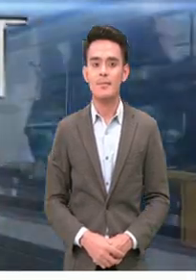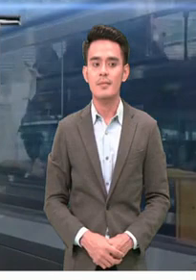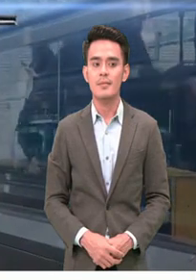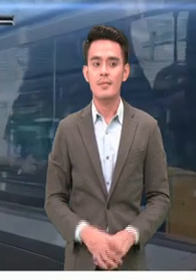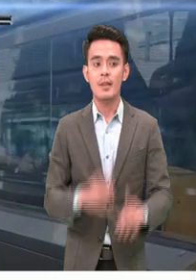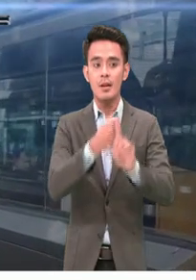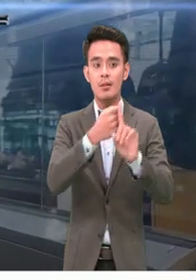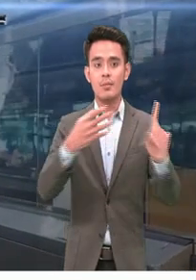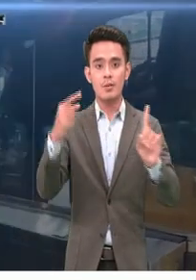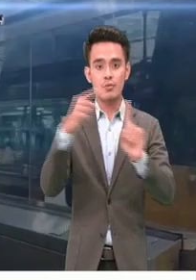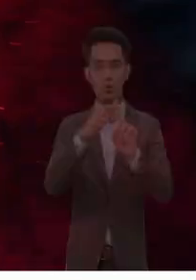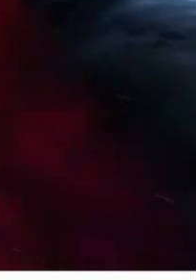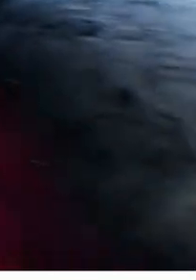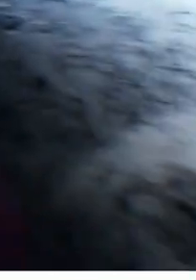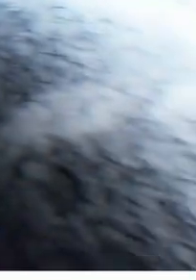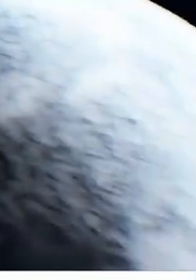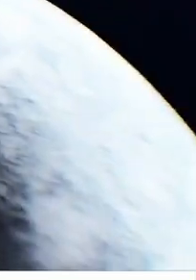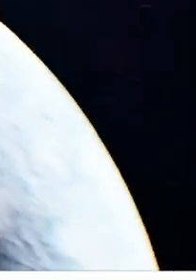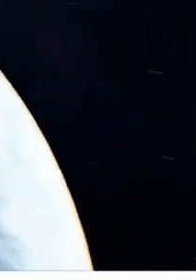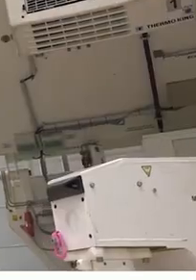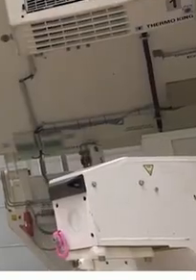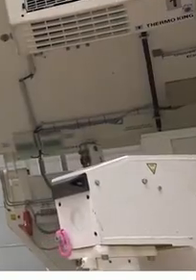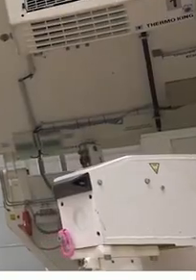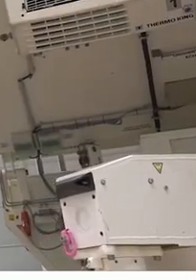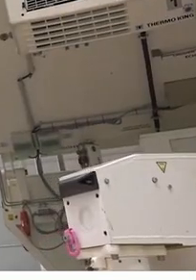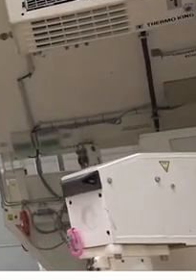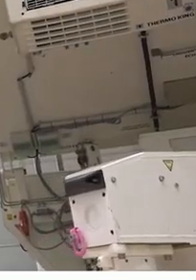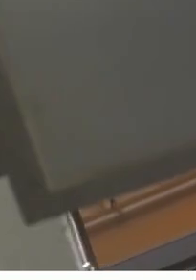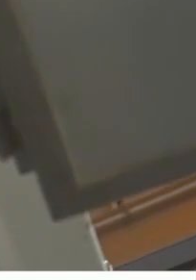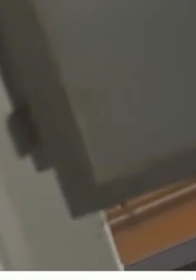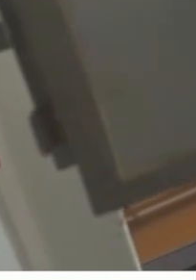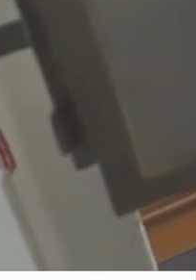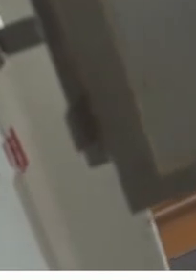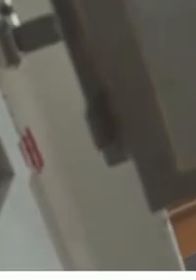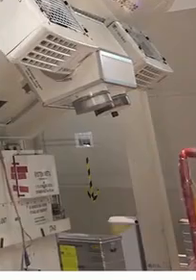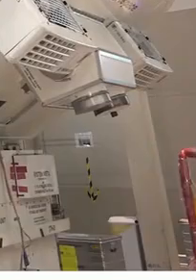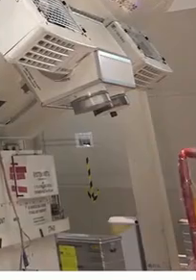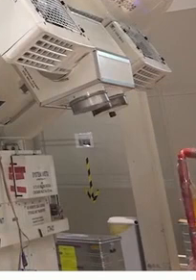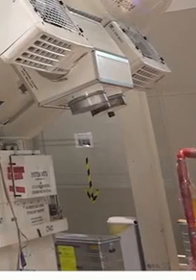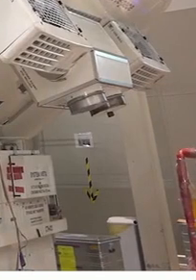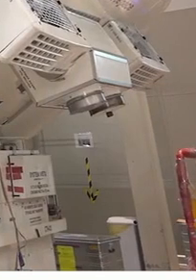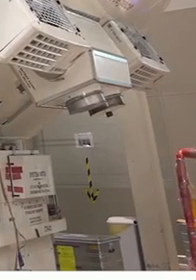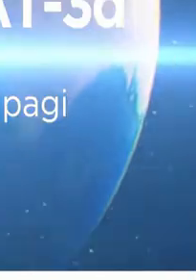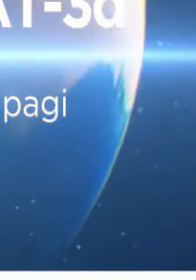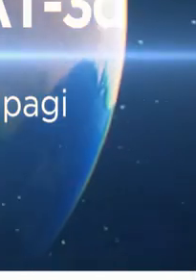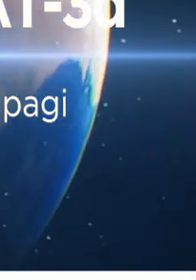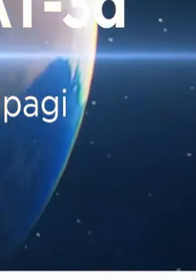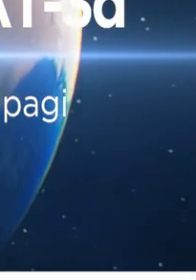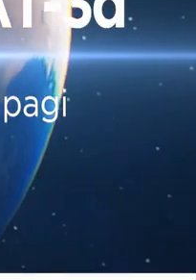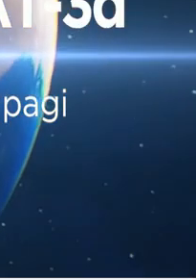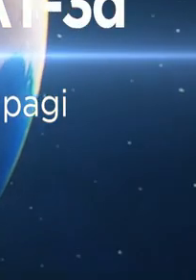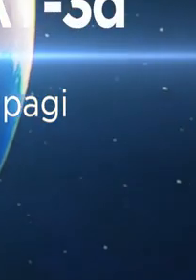Impak kepada rakyat. Liputan pelancaran satelit Measat-3D 23